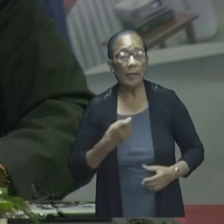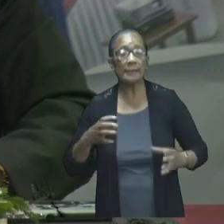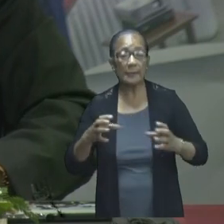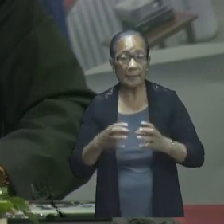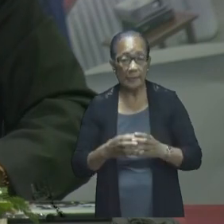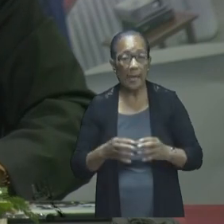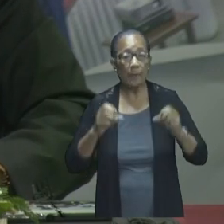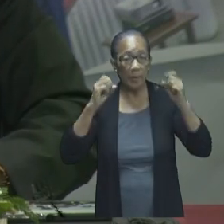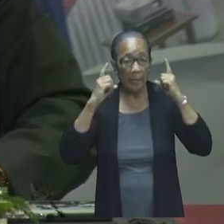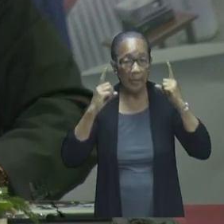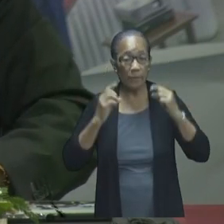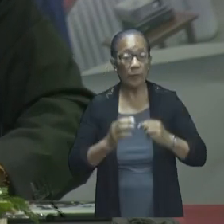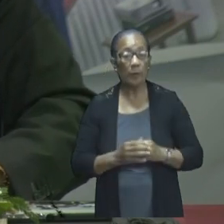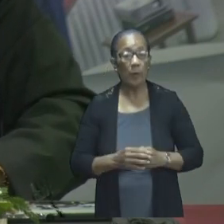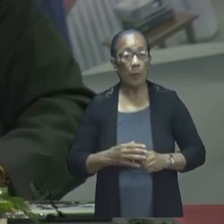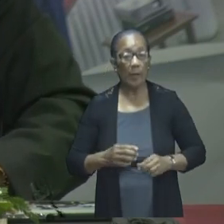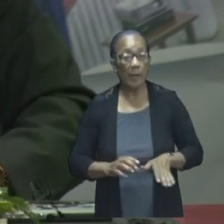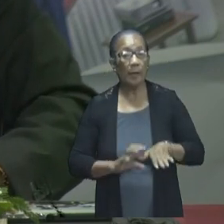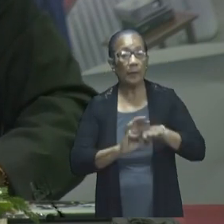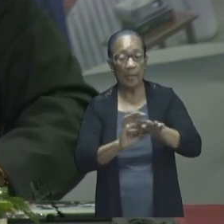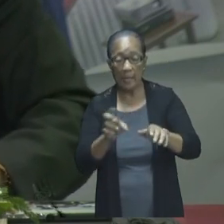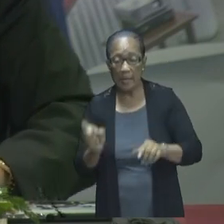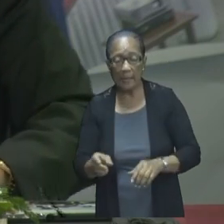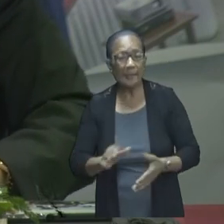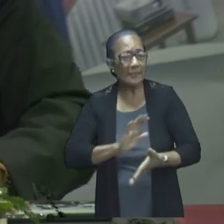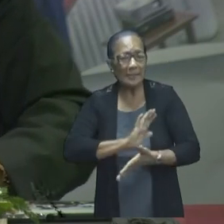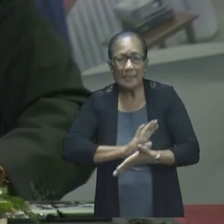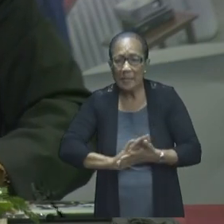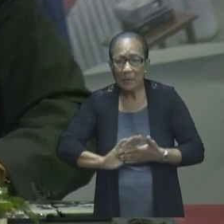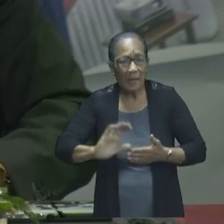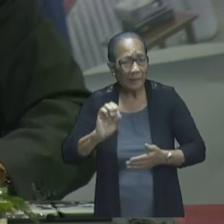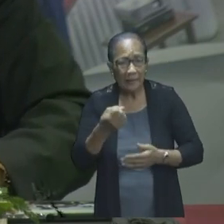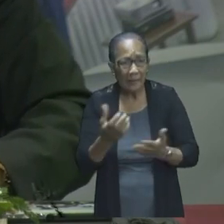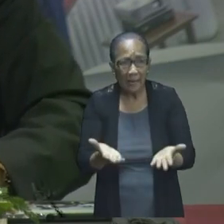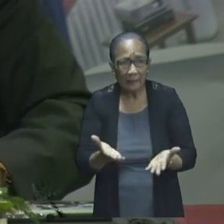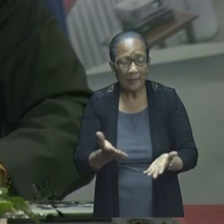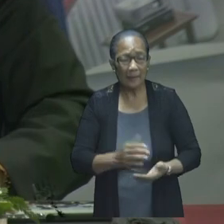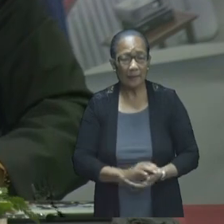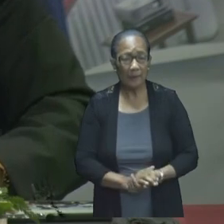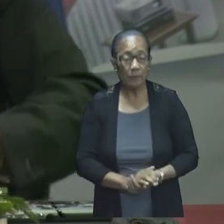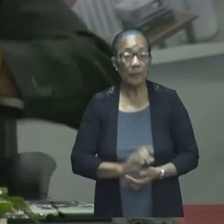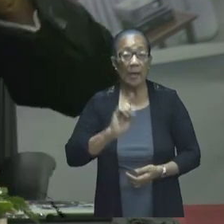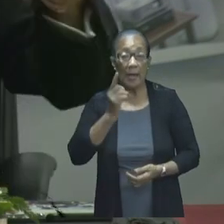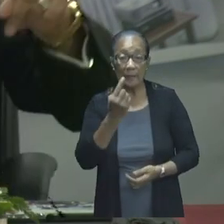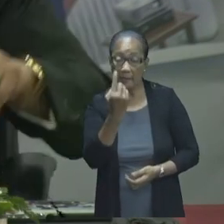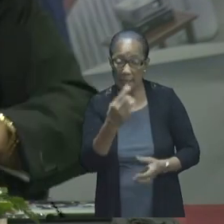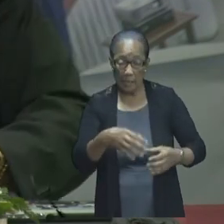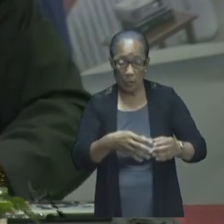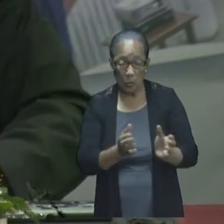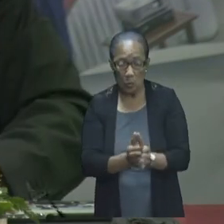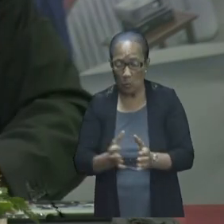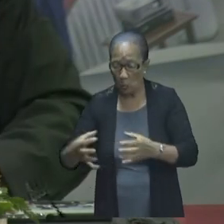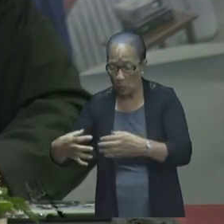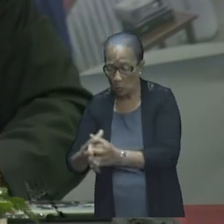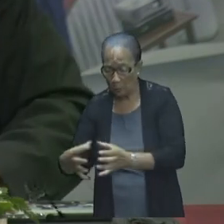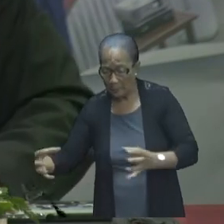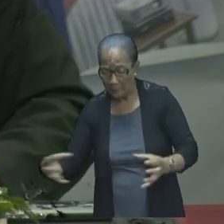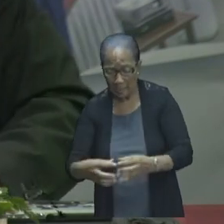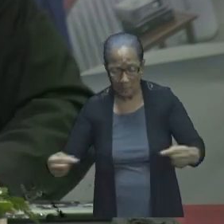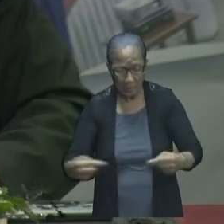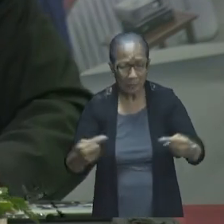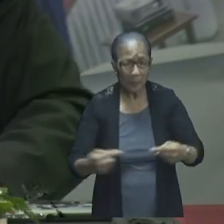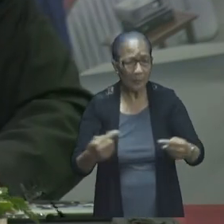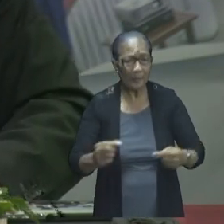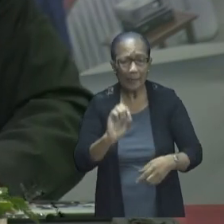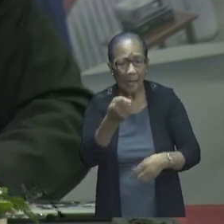had een dans als leners niemand is er gebaat b als je de ene goed tegen die andere goed gaan zetten niemand